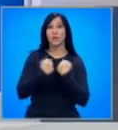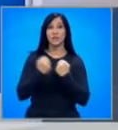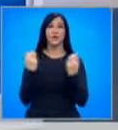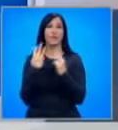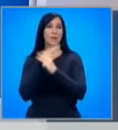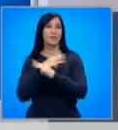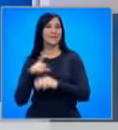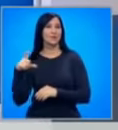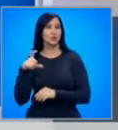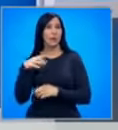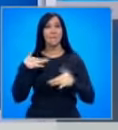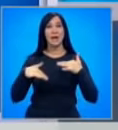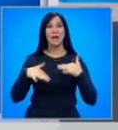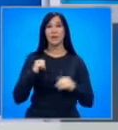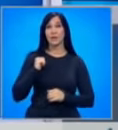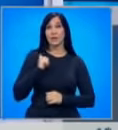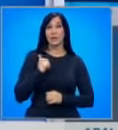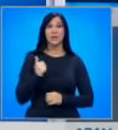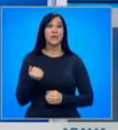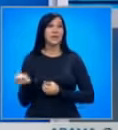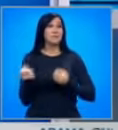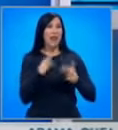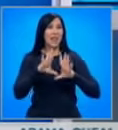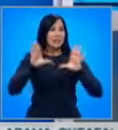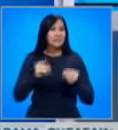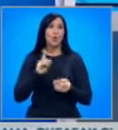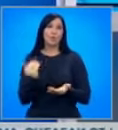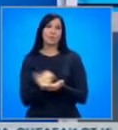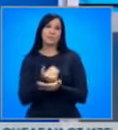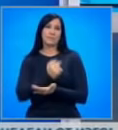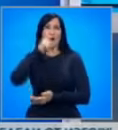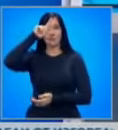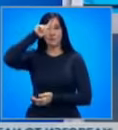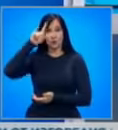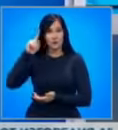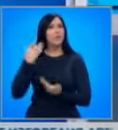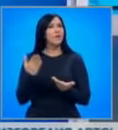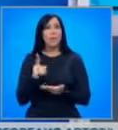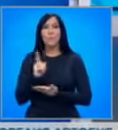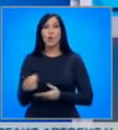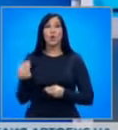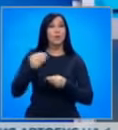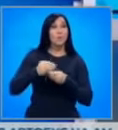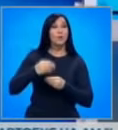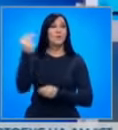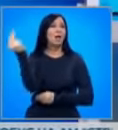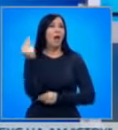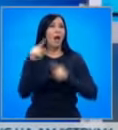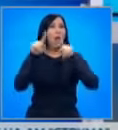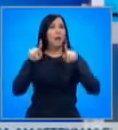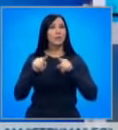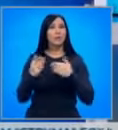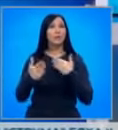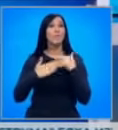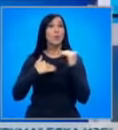на магистрала Струма. Македонските криминалисти изпратиха всичко, което са събрали на София. Какво могат да допълнят към картината? Подготвили